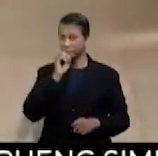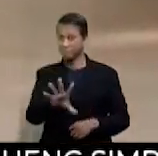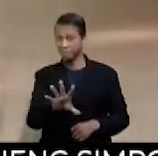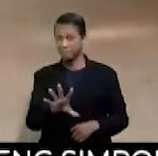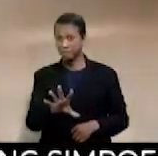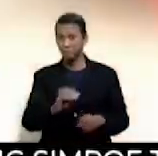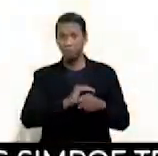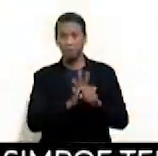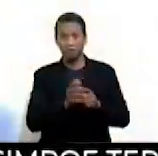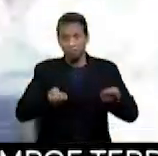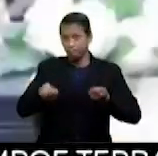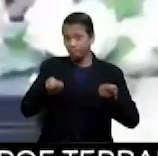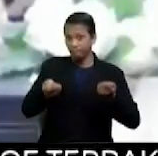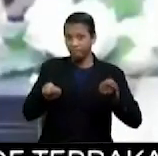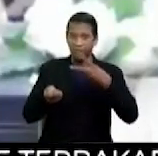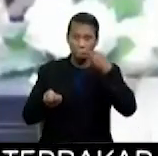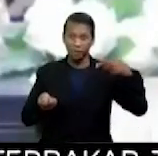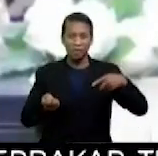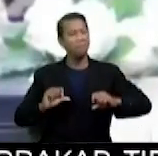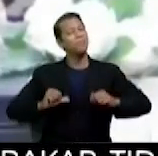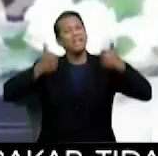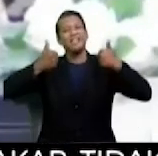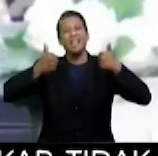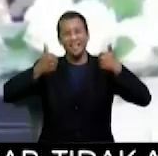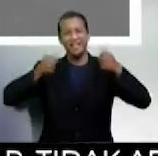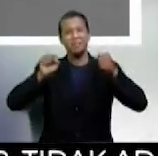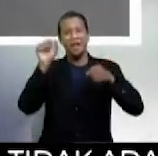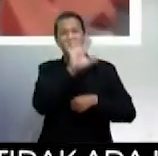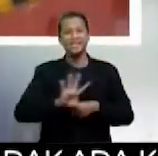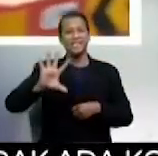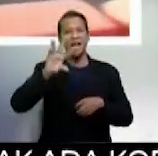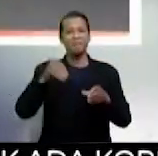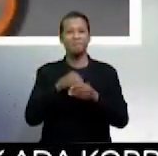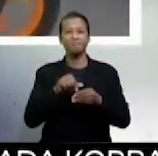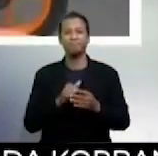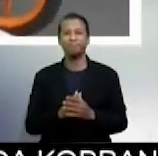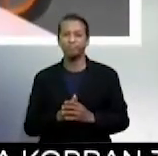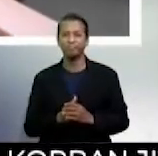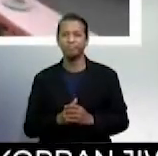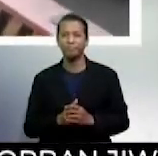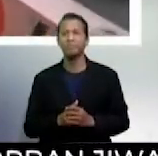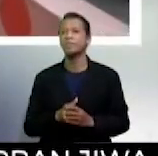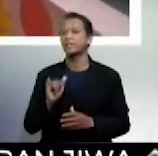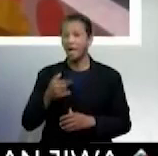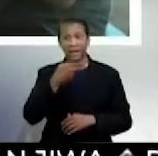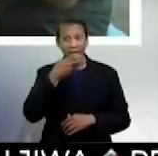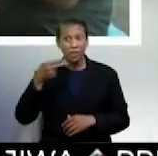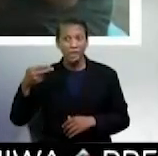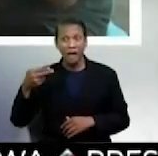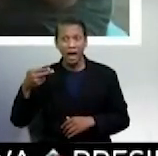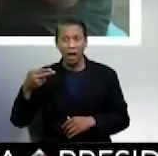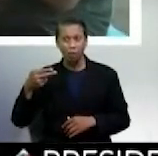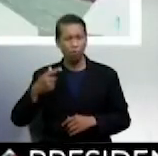ASEAN. Data dari Nikkei Recovery Index, Indonesia terbaik di antara ASEAN. Indonesia nomor 54